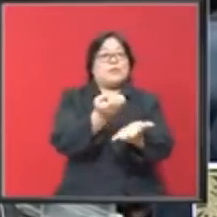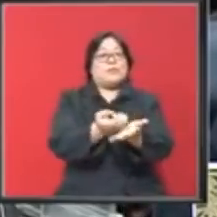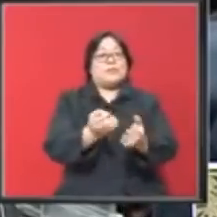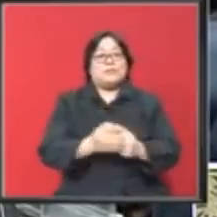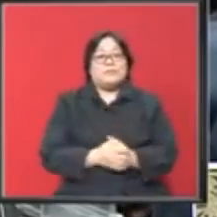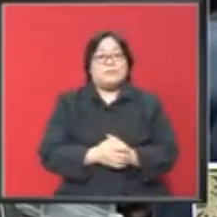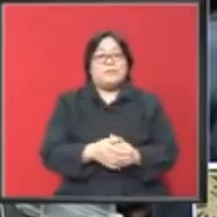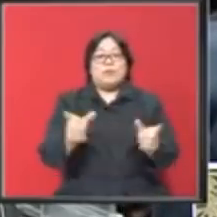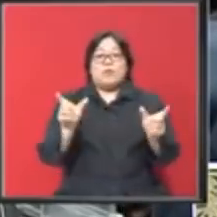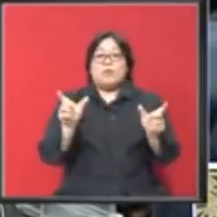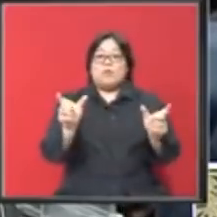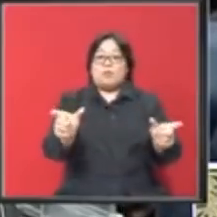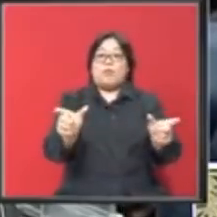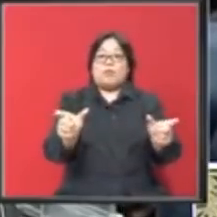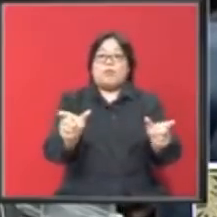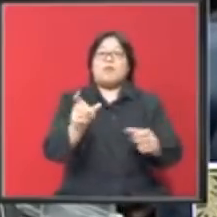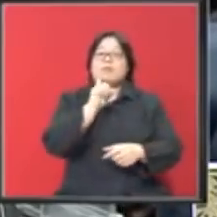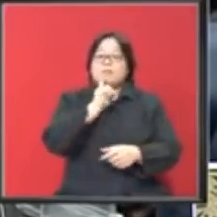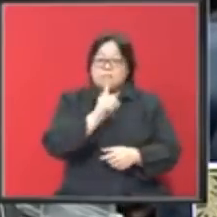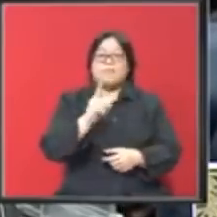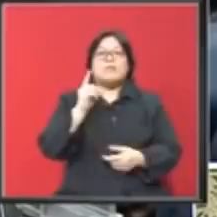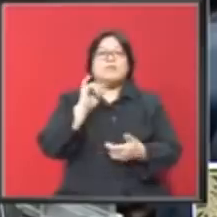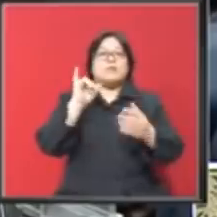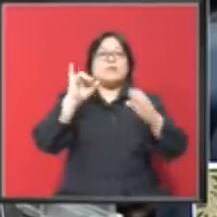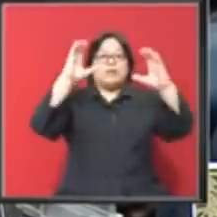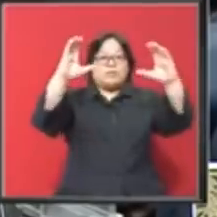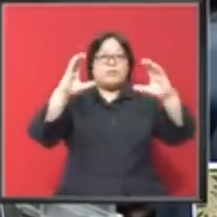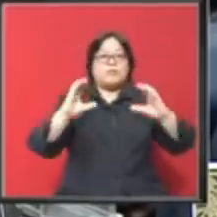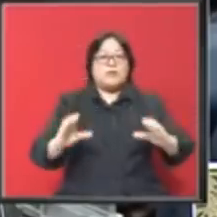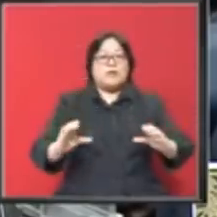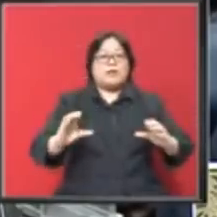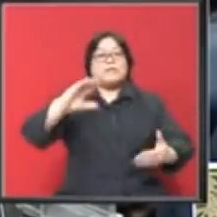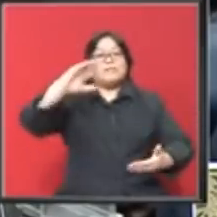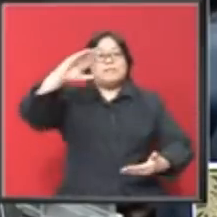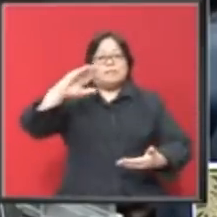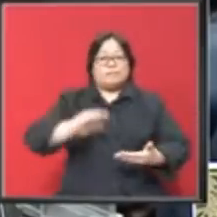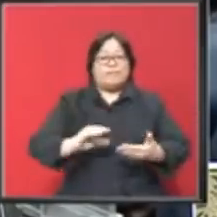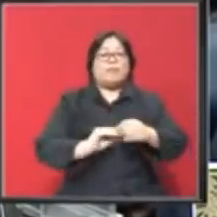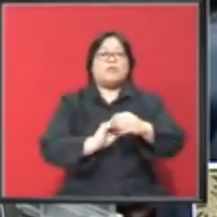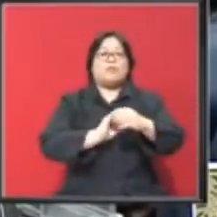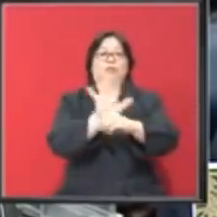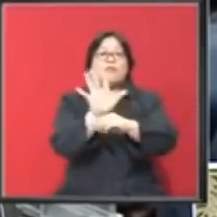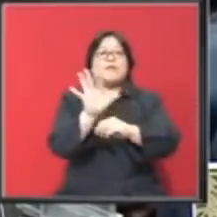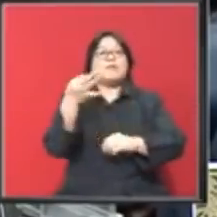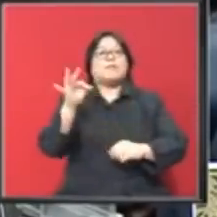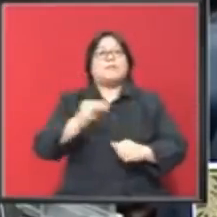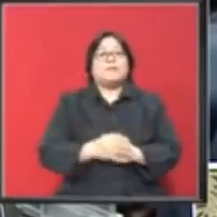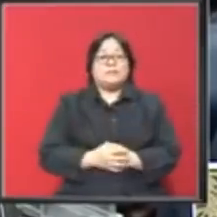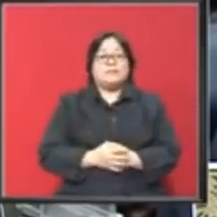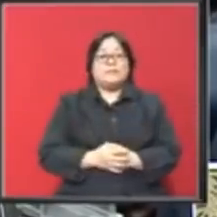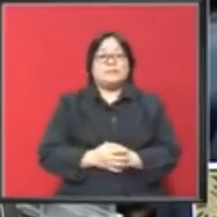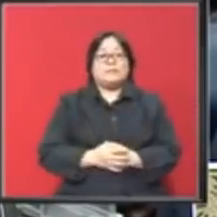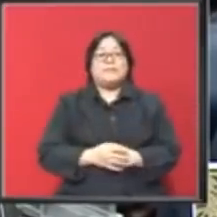lock daun memang satu cara membendung qubit 19 yang berkesan